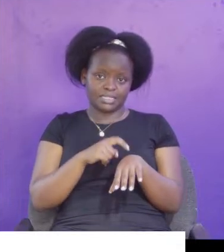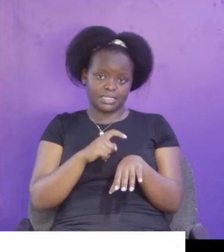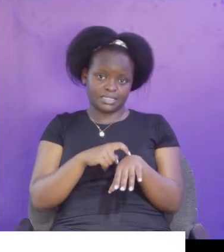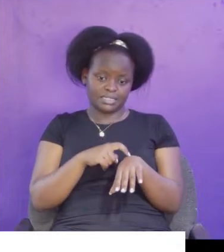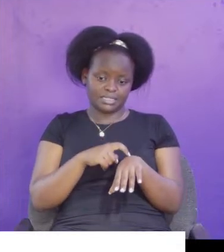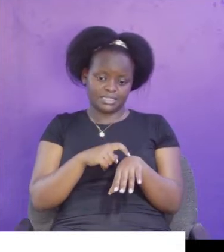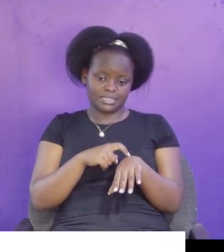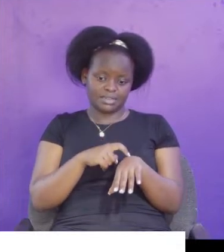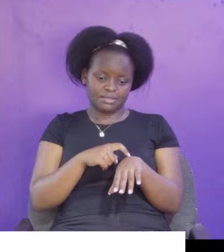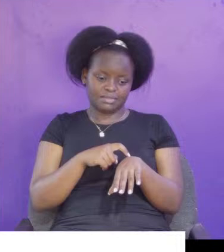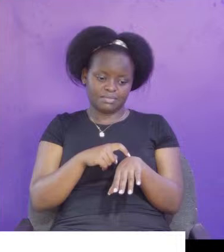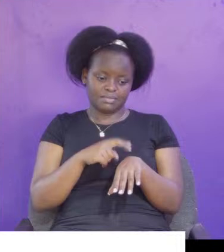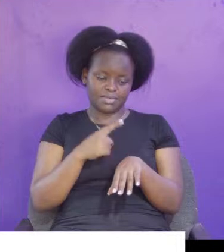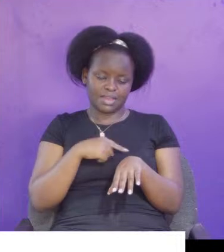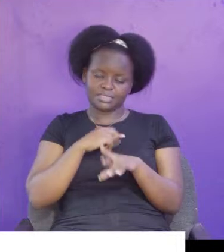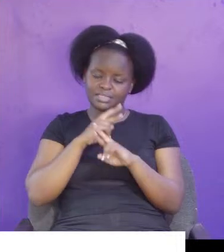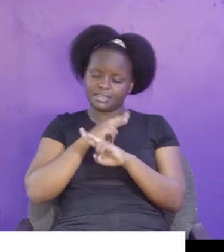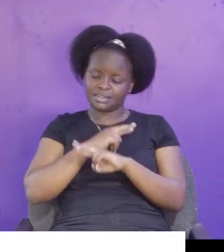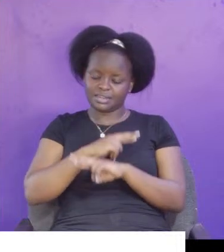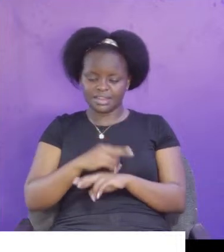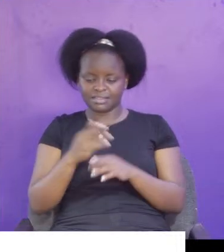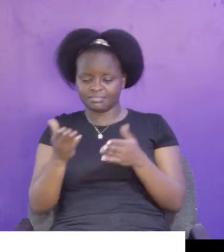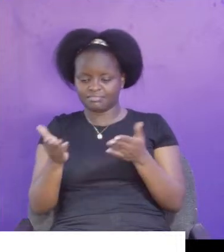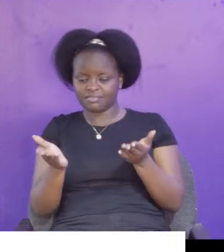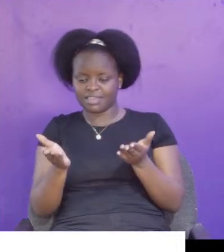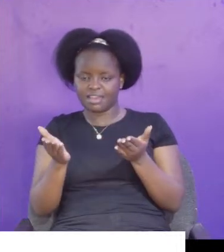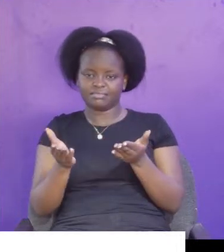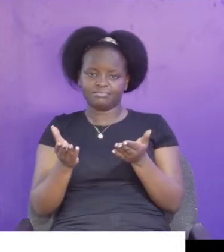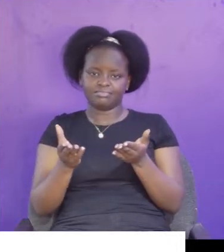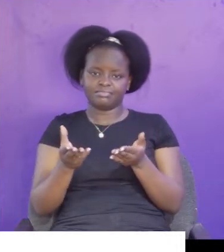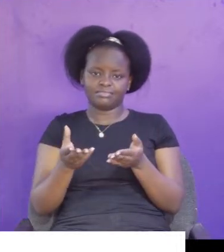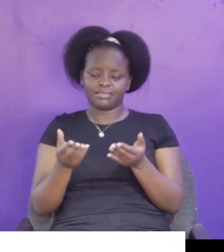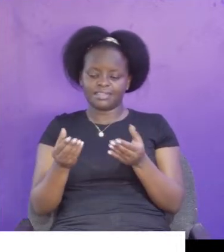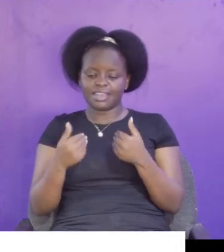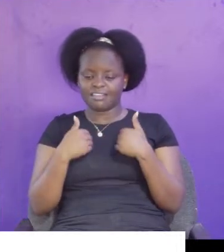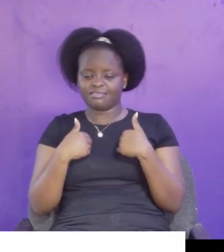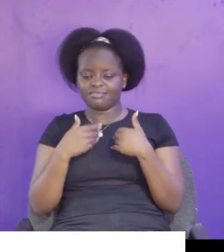tulia kidogo hapo nini, tunapewa kitu kidogo hapo.